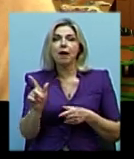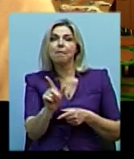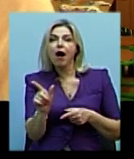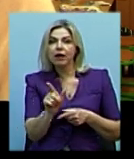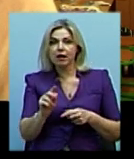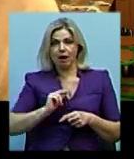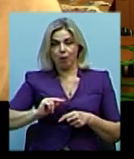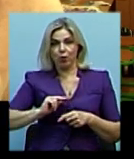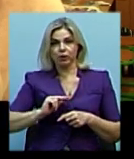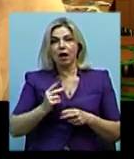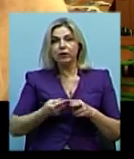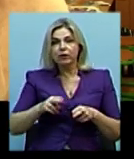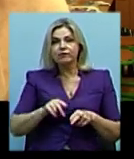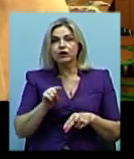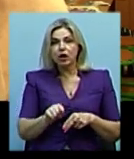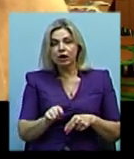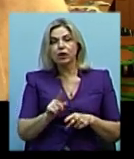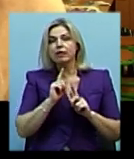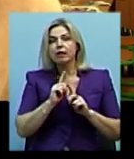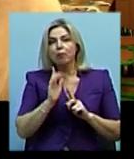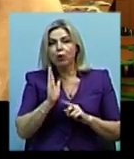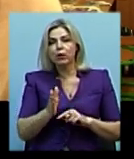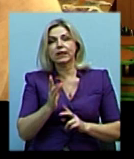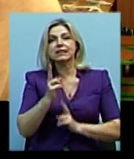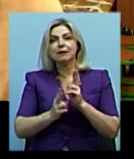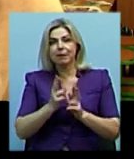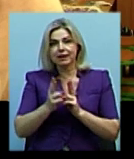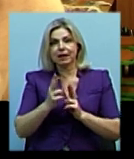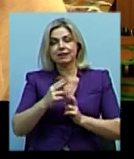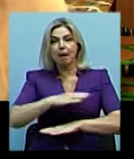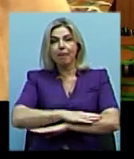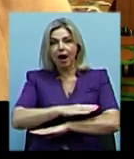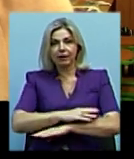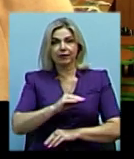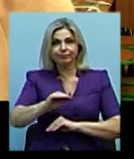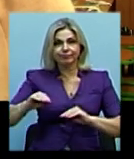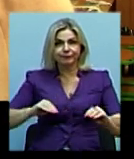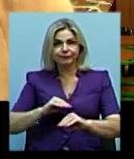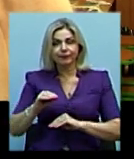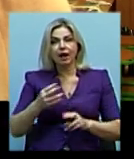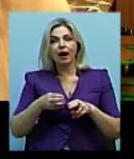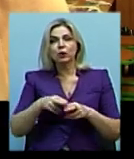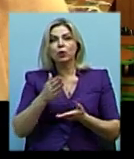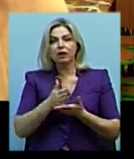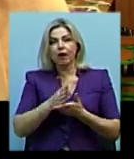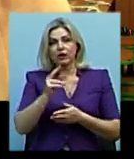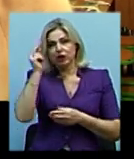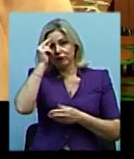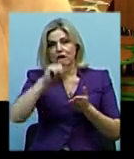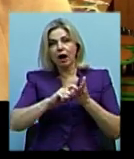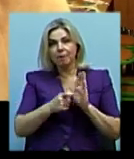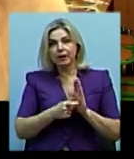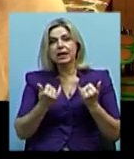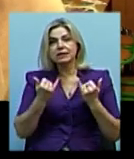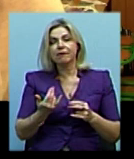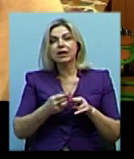робота. Звичайно, буде змінюватись модифікація парт, які знаходяться в навчальному кабінеті. На сьогодні